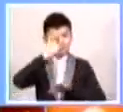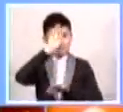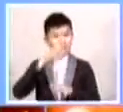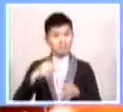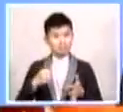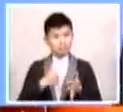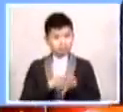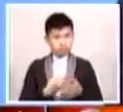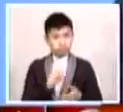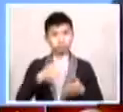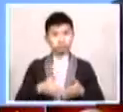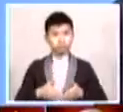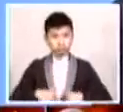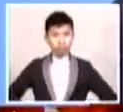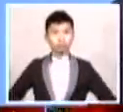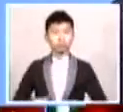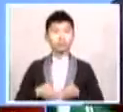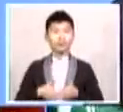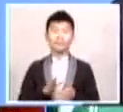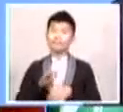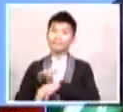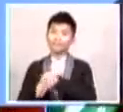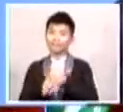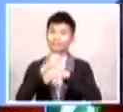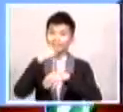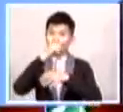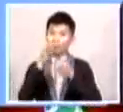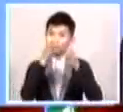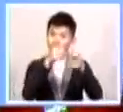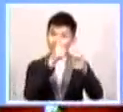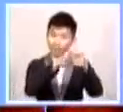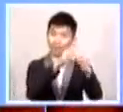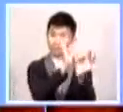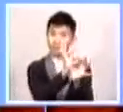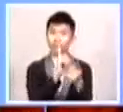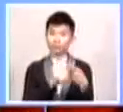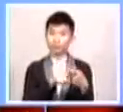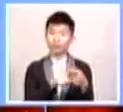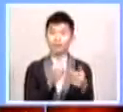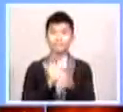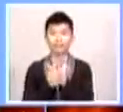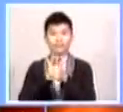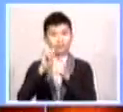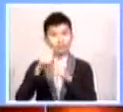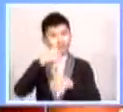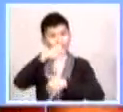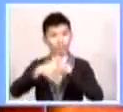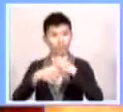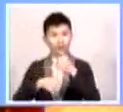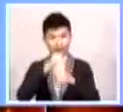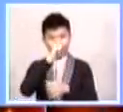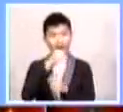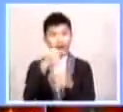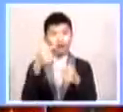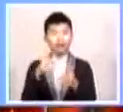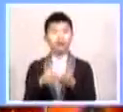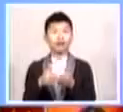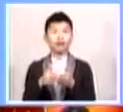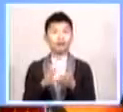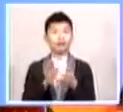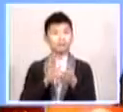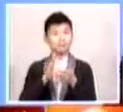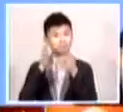气，要带领台湾往正确的方向走，要让人民生活更好而奋斗。放眼未